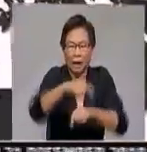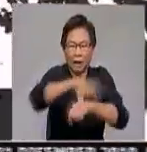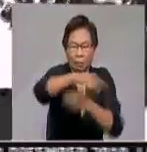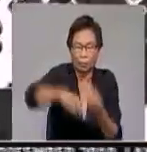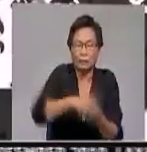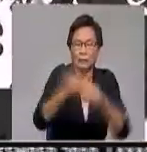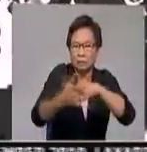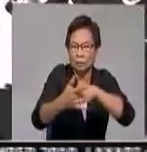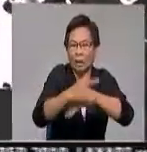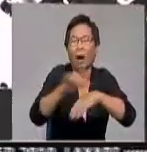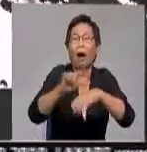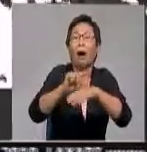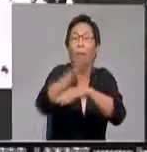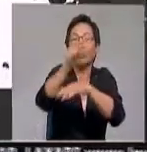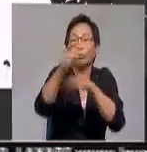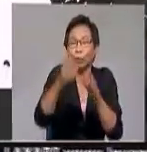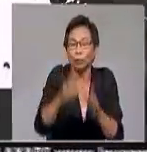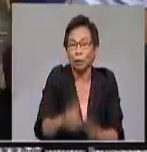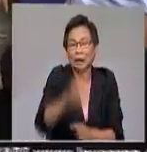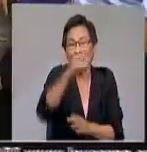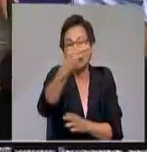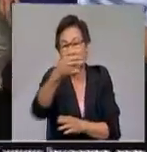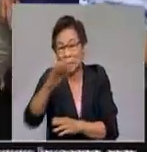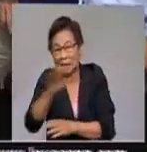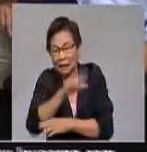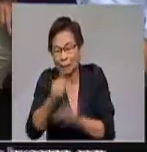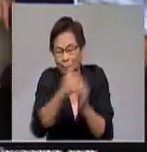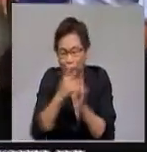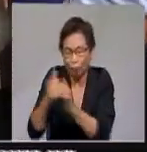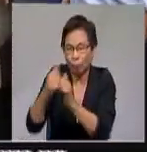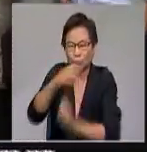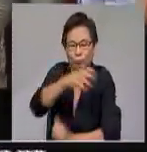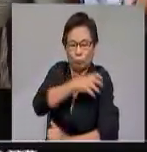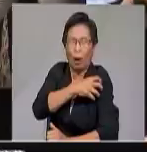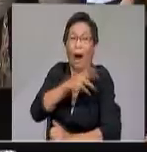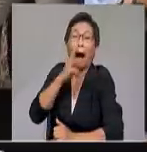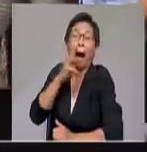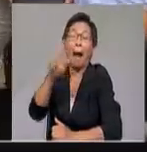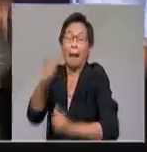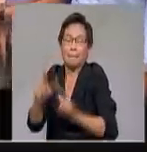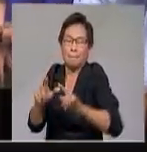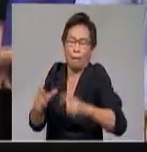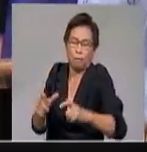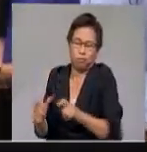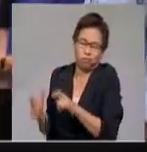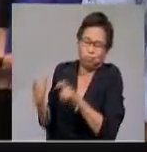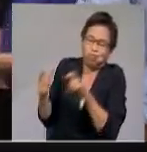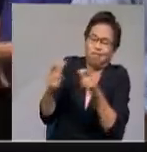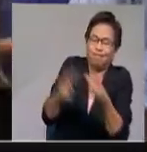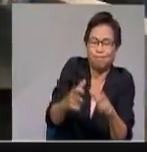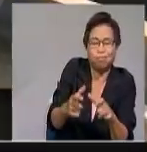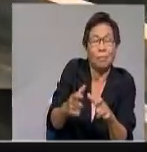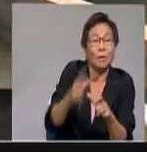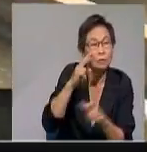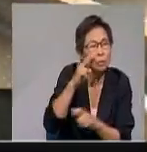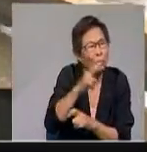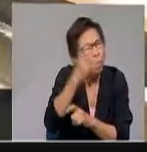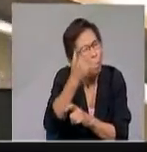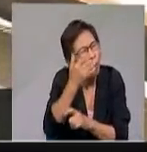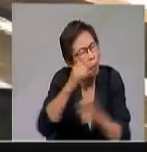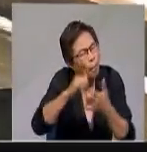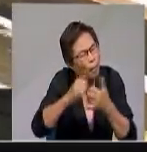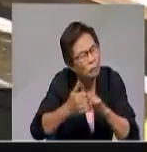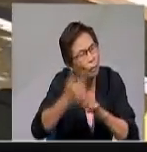hal ehwal pengguna Selangor, Hi Loisian dan bersama pihak berkuasa air lain turun ke lokasi bagi melihat sendiri punca